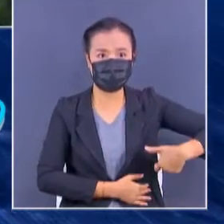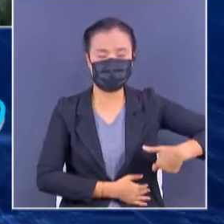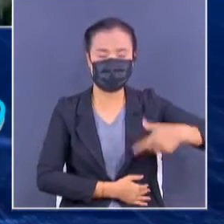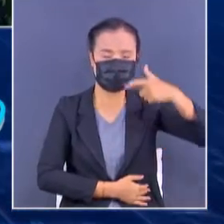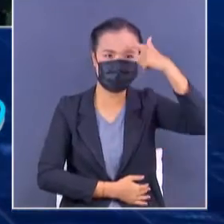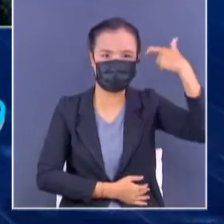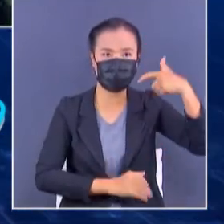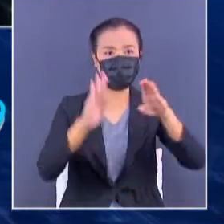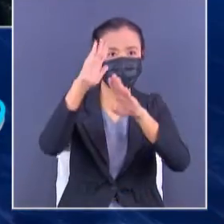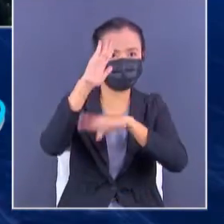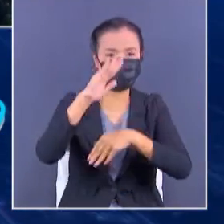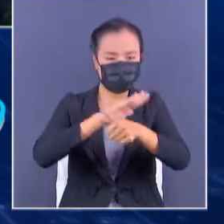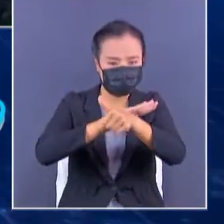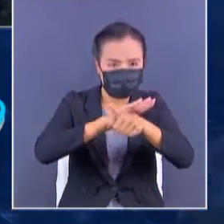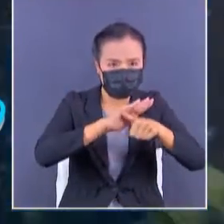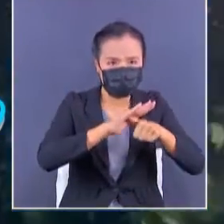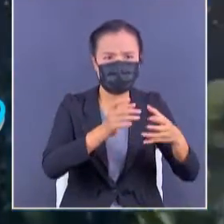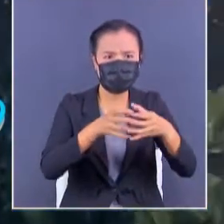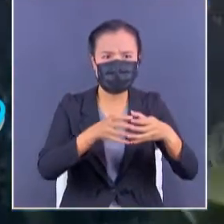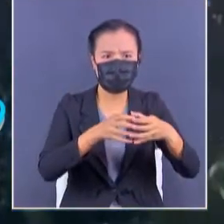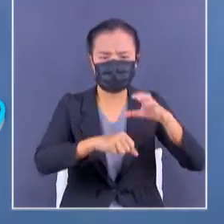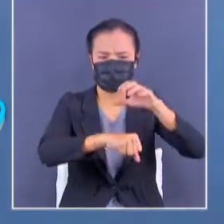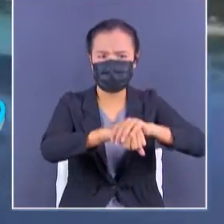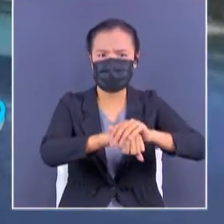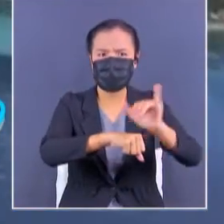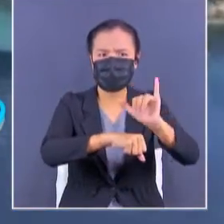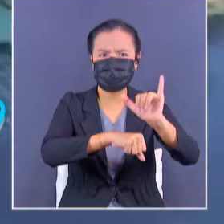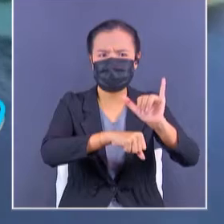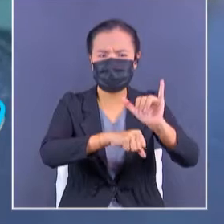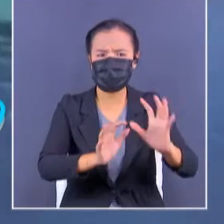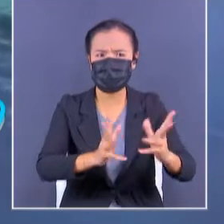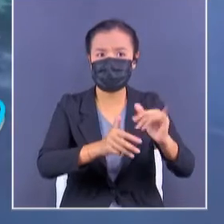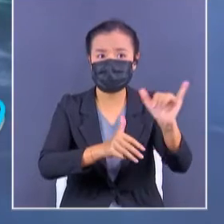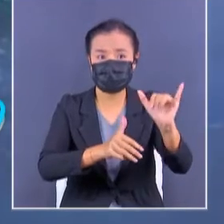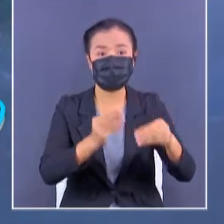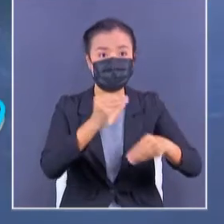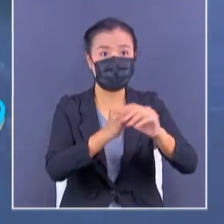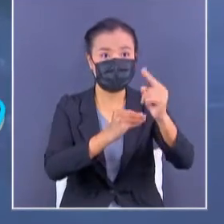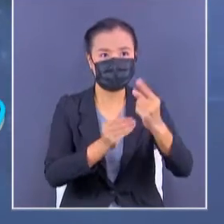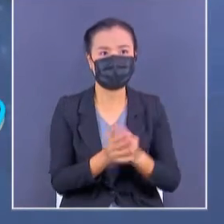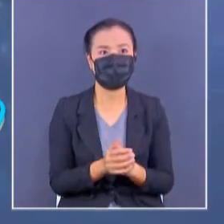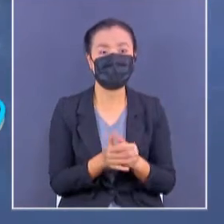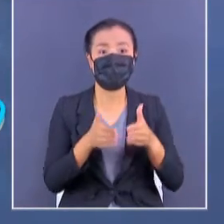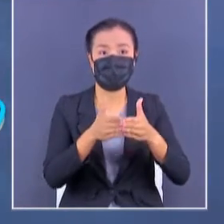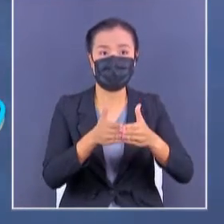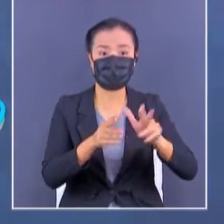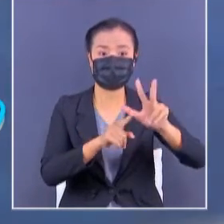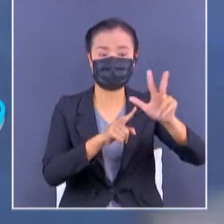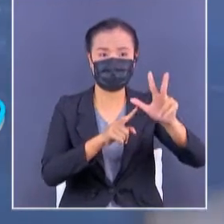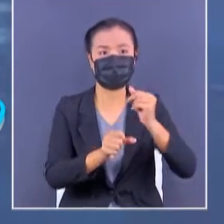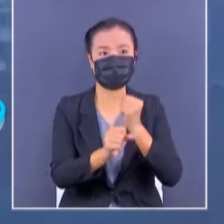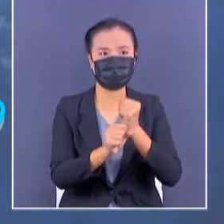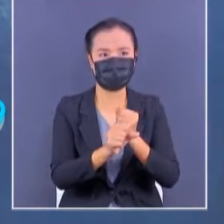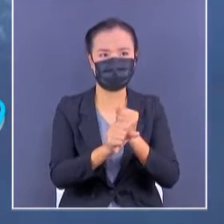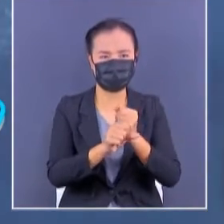ข้ามานะคะแล้วหลายคนก็บอกว่าเอ๊ะมันไม่น่าจะหมดแค่นี้นะอาจจะมีเพิ่มเติมอีกหรือเปล่าล่าสุดเนี่ยทัพเรือภาค3เขาเลยเปิดปฏิบัติการ